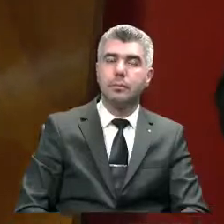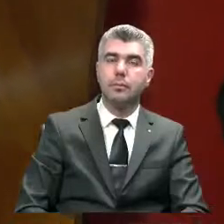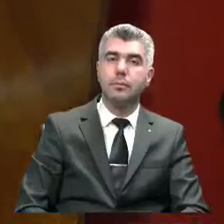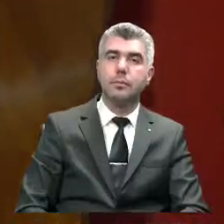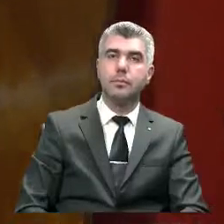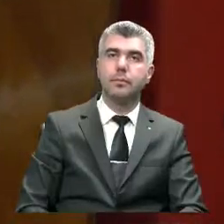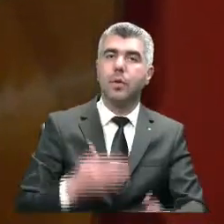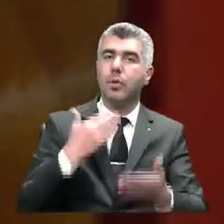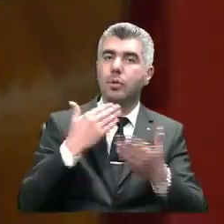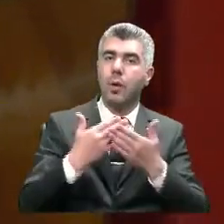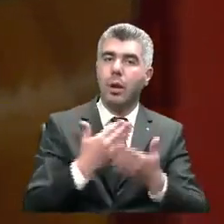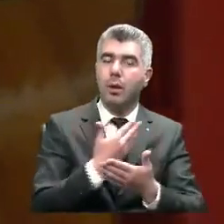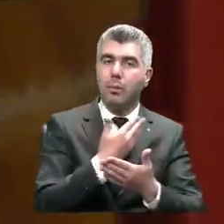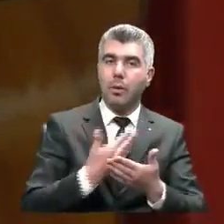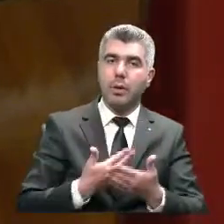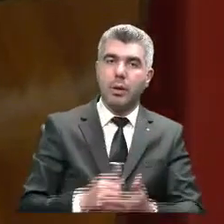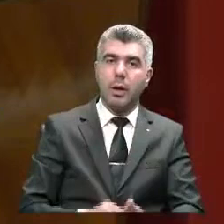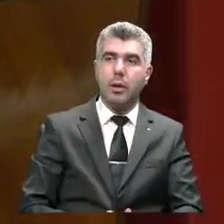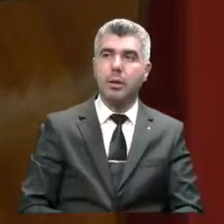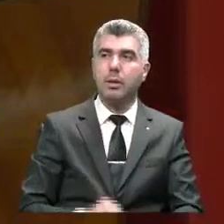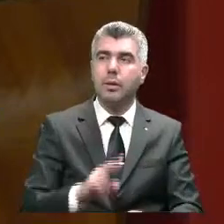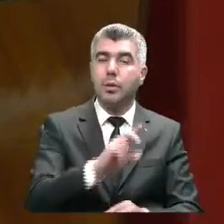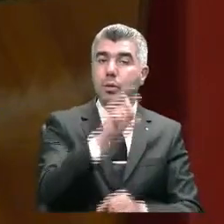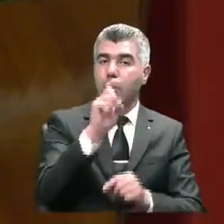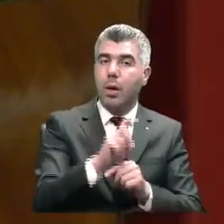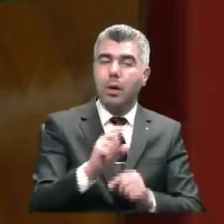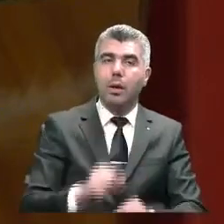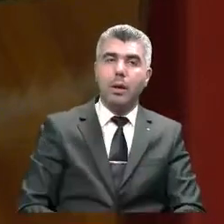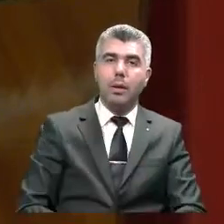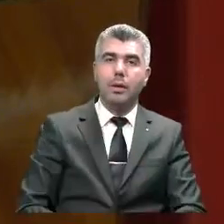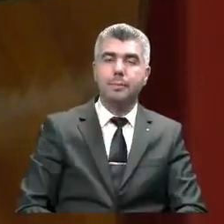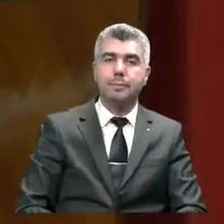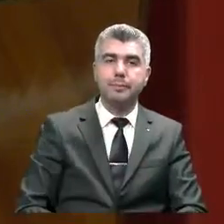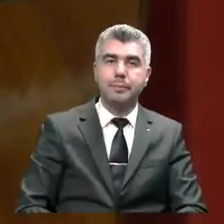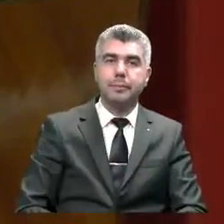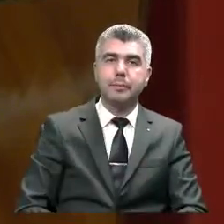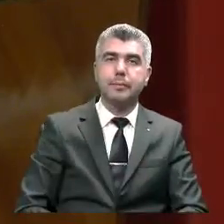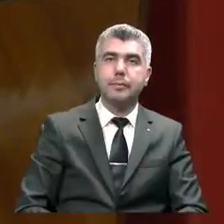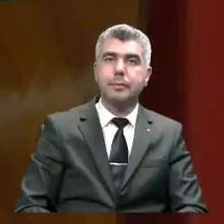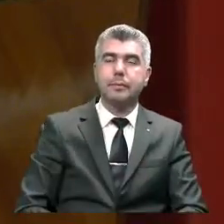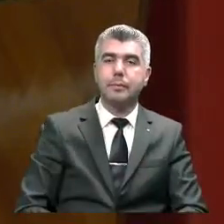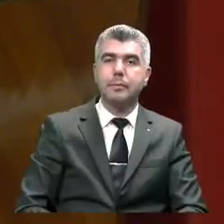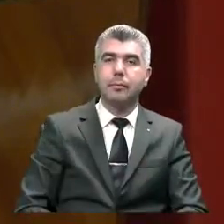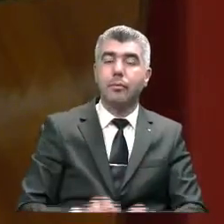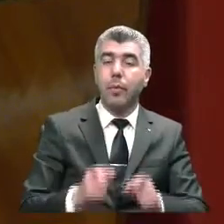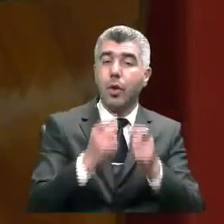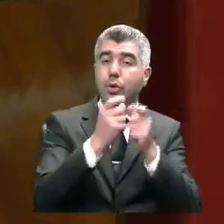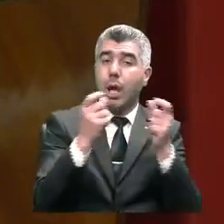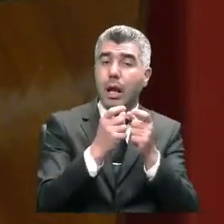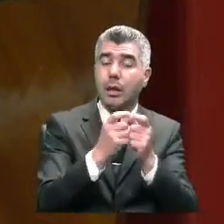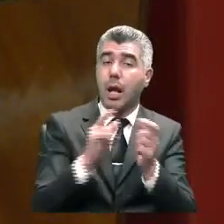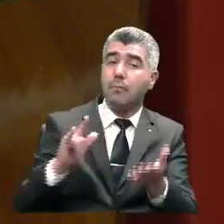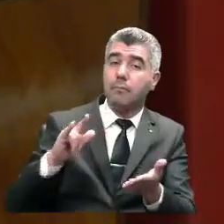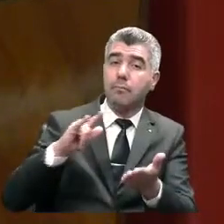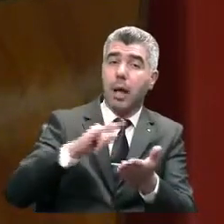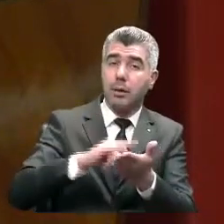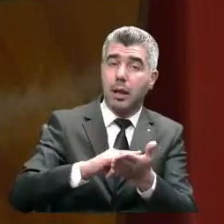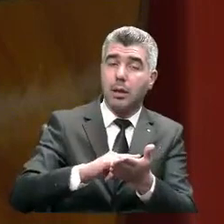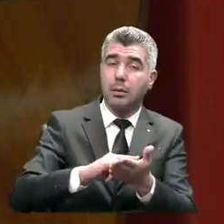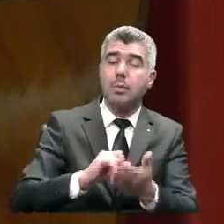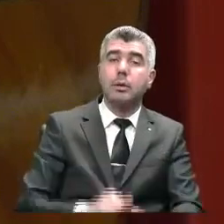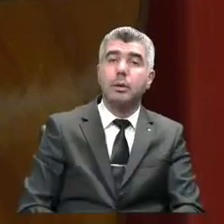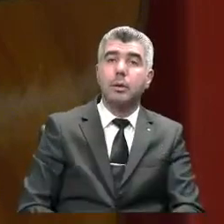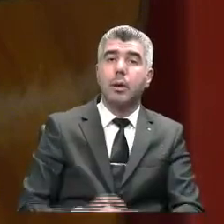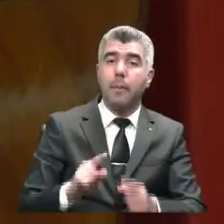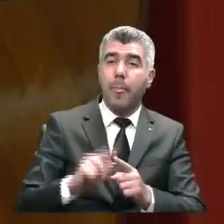شكرا السيد المستشار المحترم على طرح هذا السؤال تنذكر الى ان شركه الخطوط الملكه المغربيه قد اطلقت